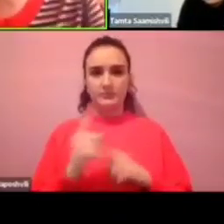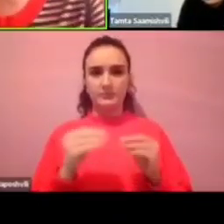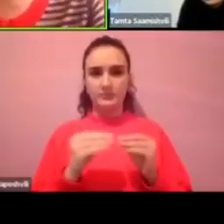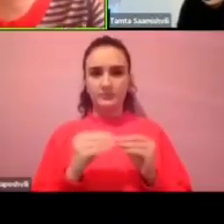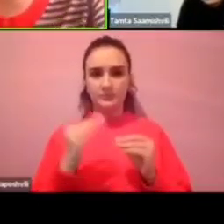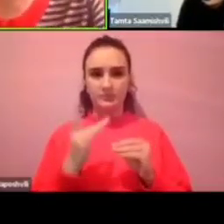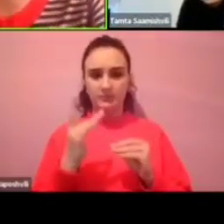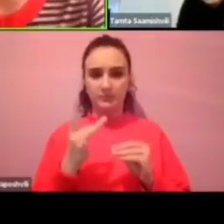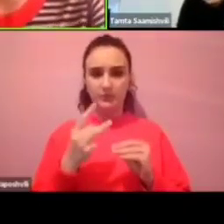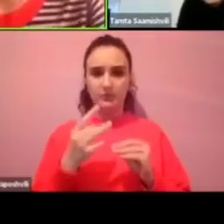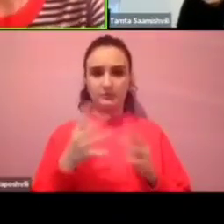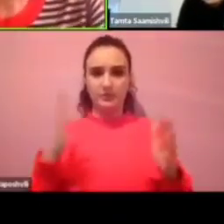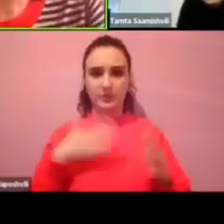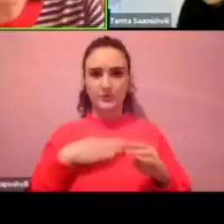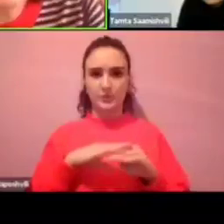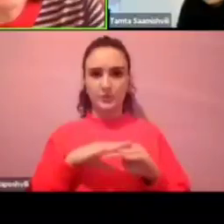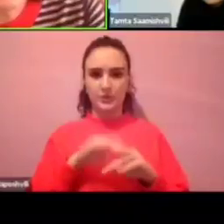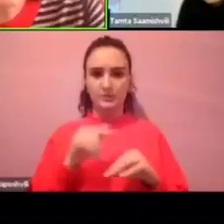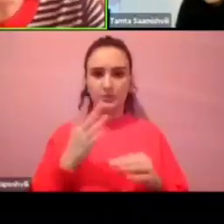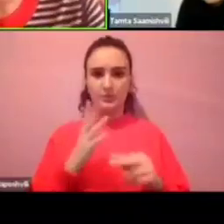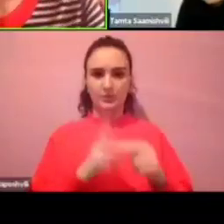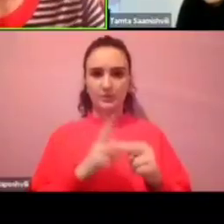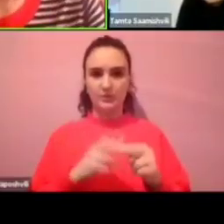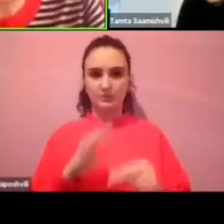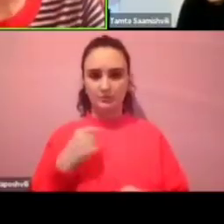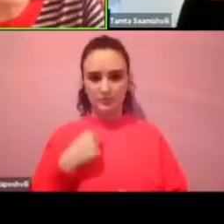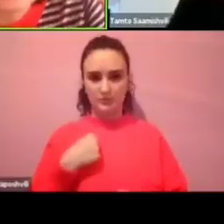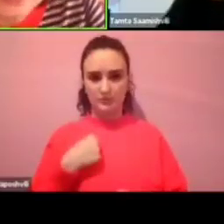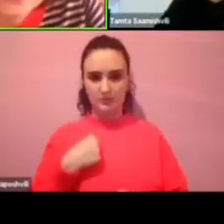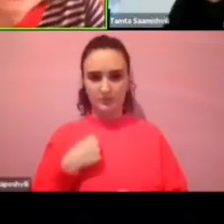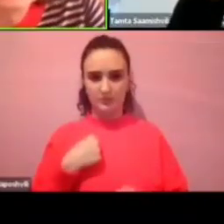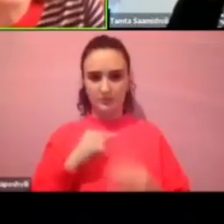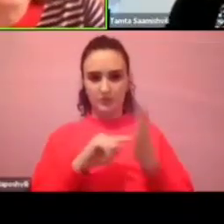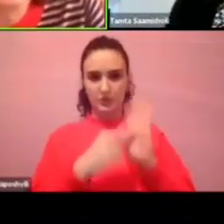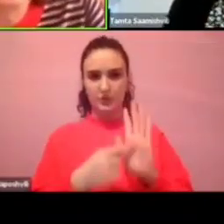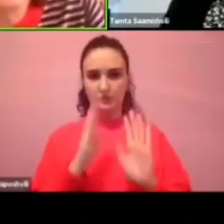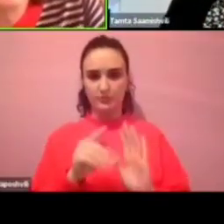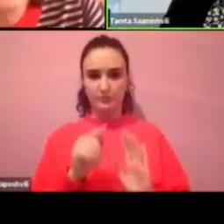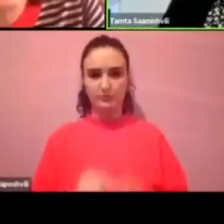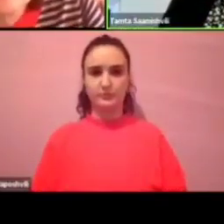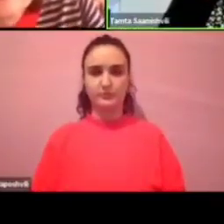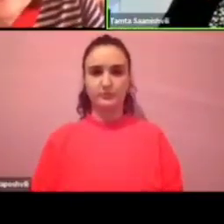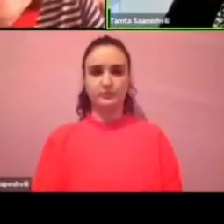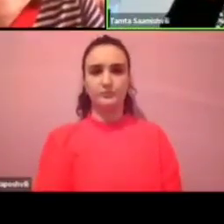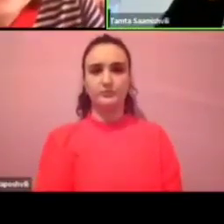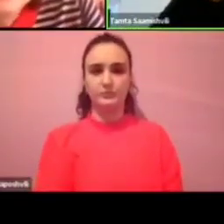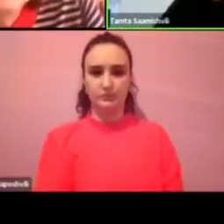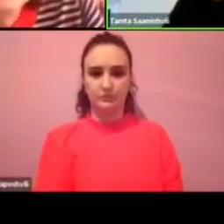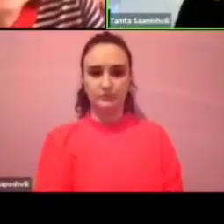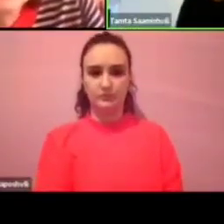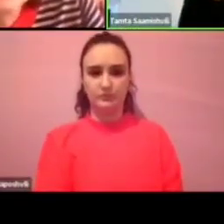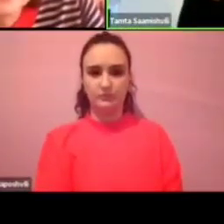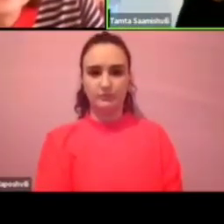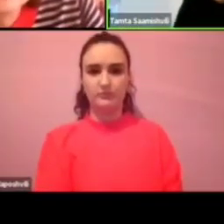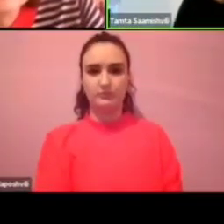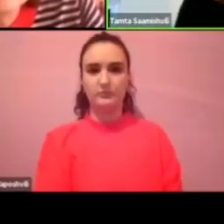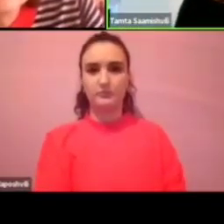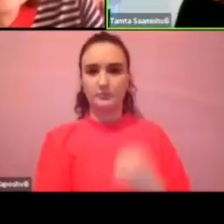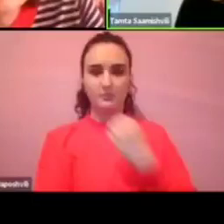აღემატება ჩვენს უჯრედებს. ეხლა თუ არ შეგაწუხებთ, მე ჩართავ სლაიდს, მინდა უბრალოდ მე მგონი ვიზუალურ მასალა.